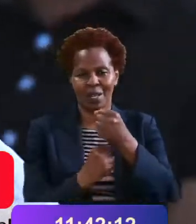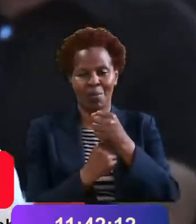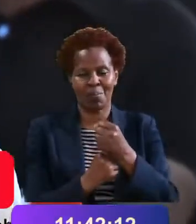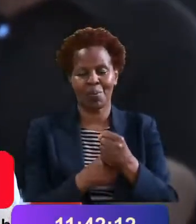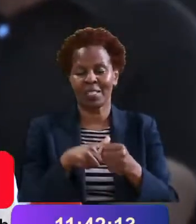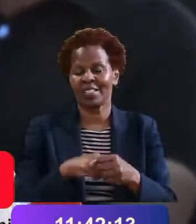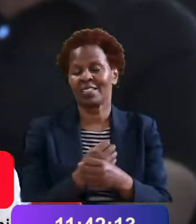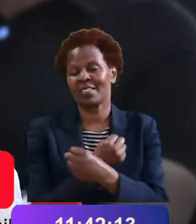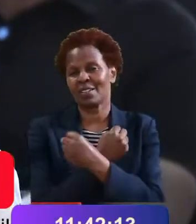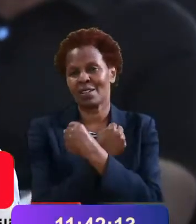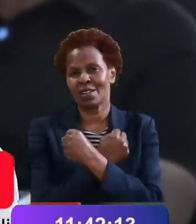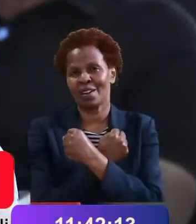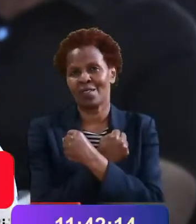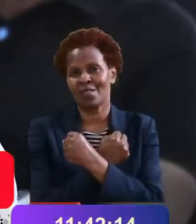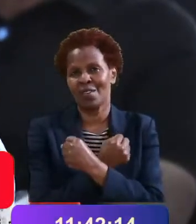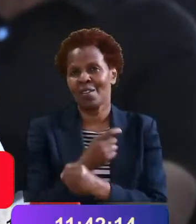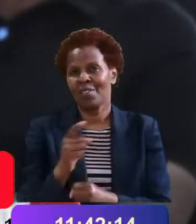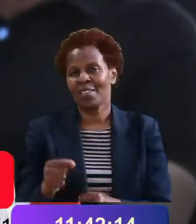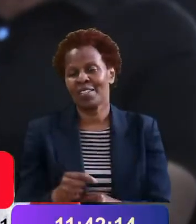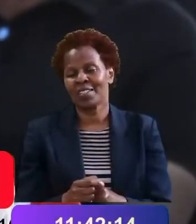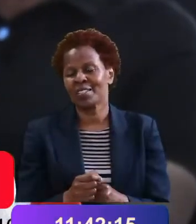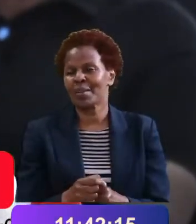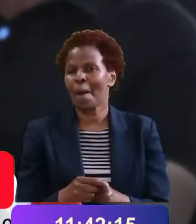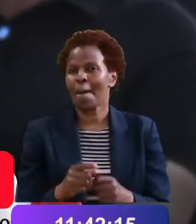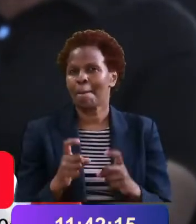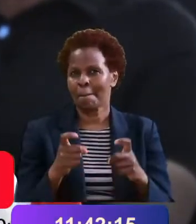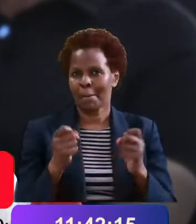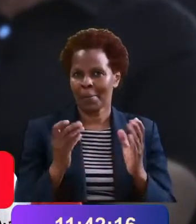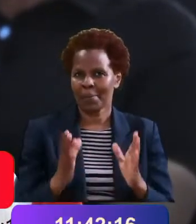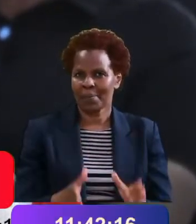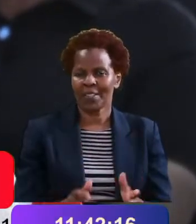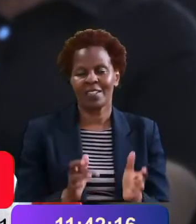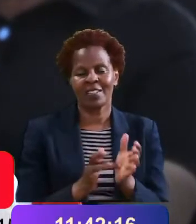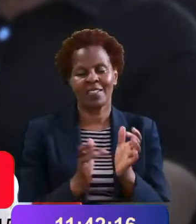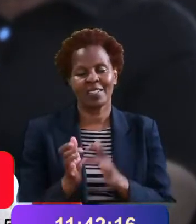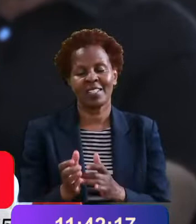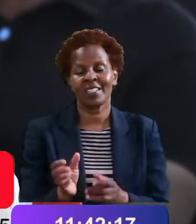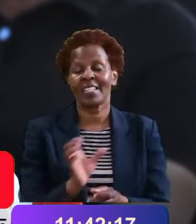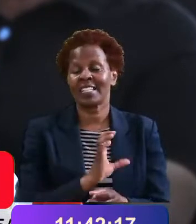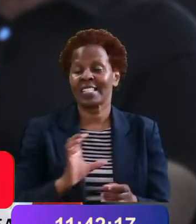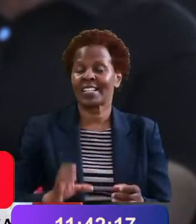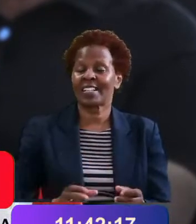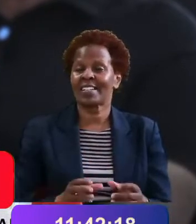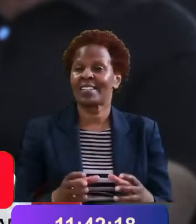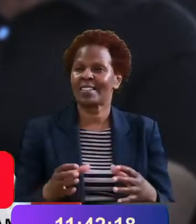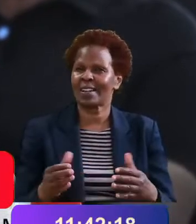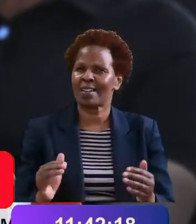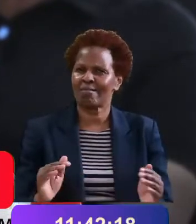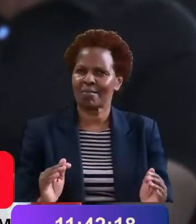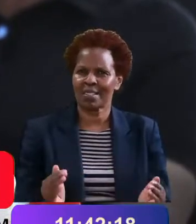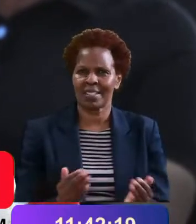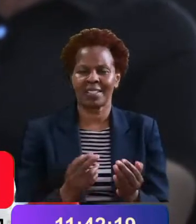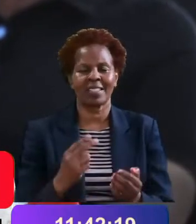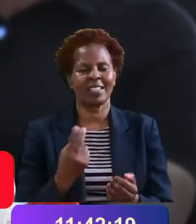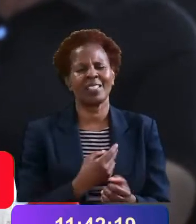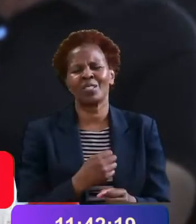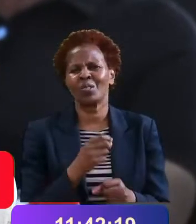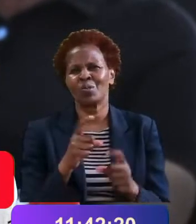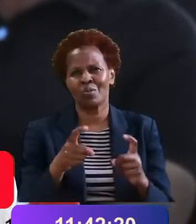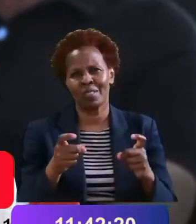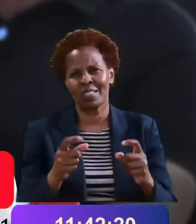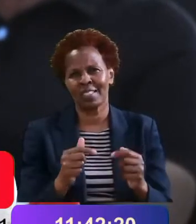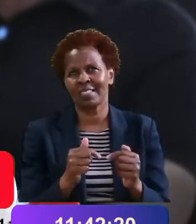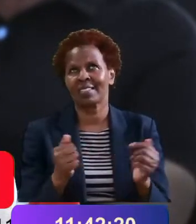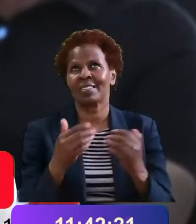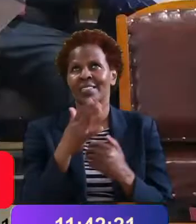kwa upendo hata kama wameanguka. Yesu Kristo anatuleta kwa upendo. Tulikuwa tumefanya dhambi na yeye akakuja